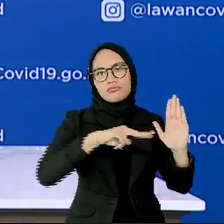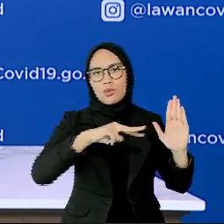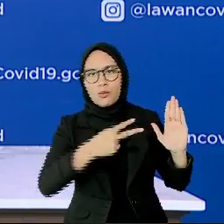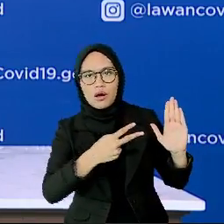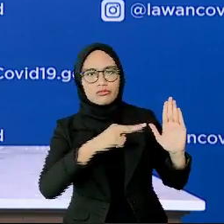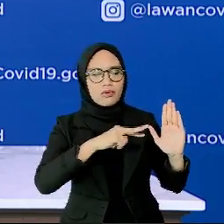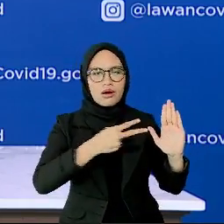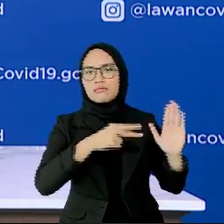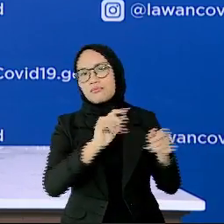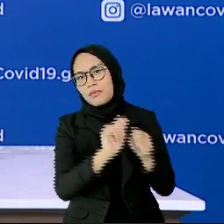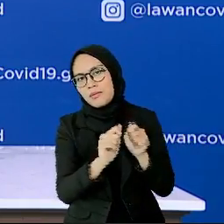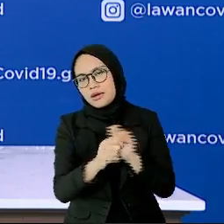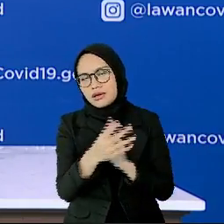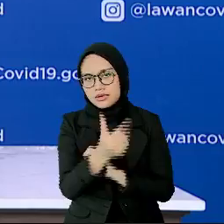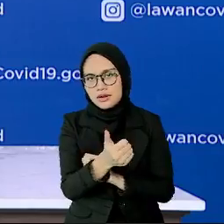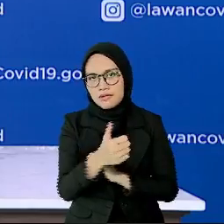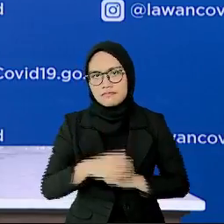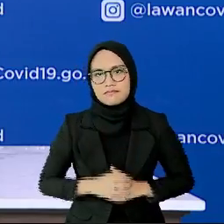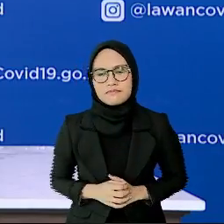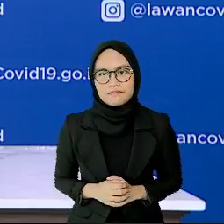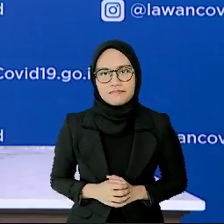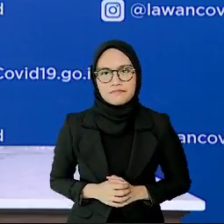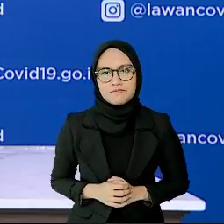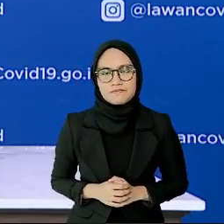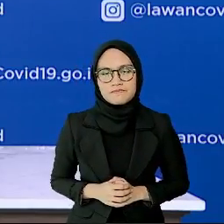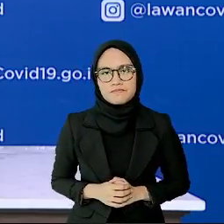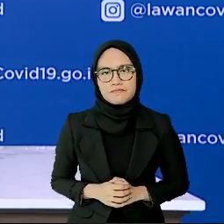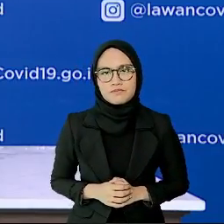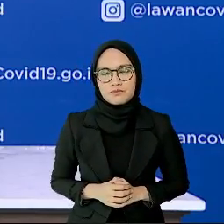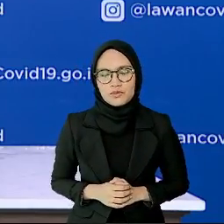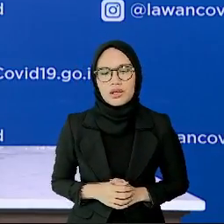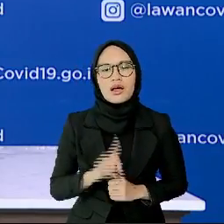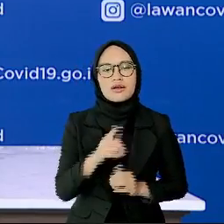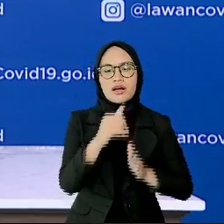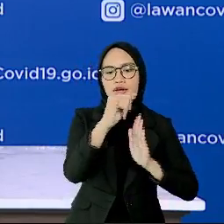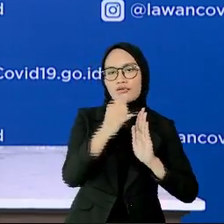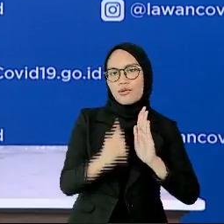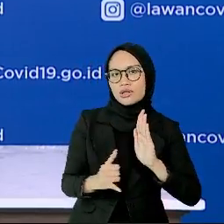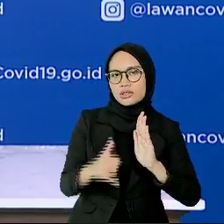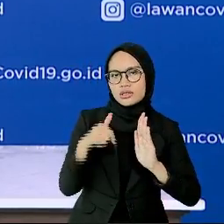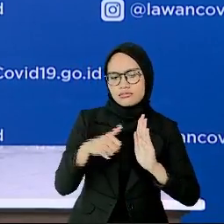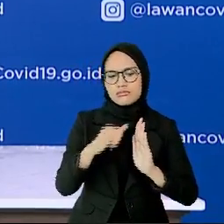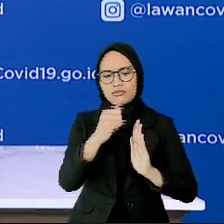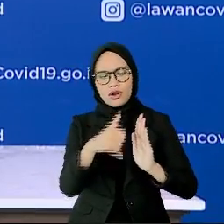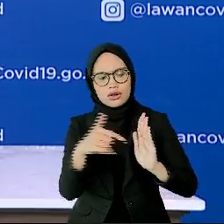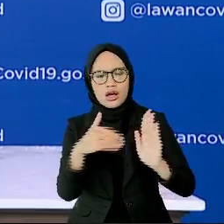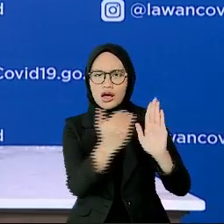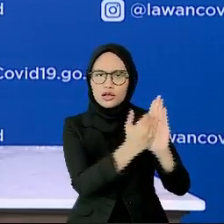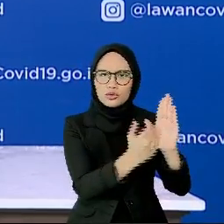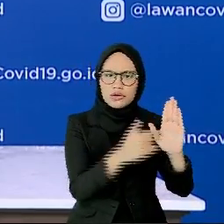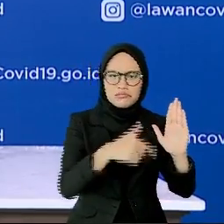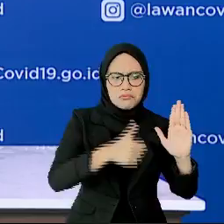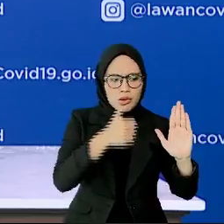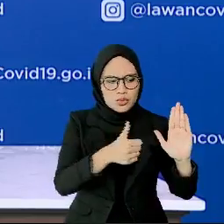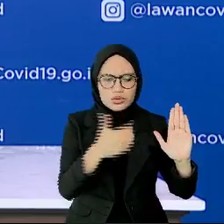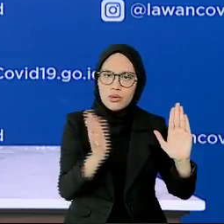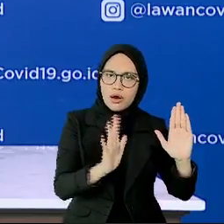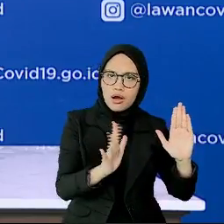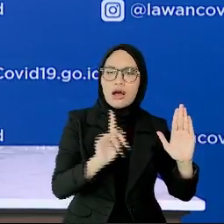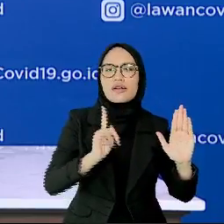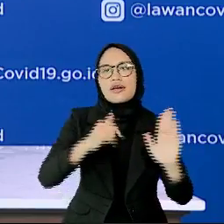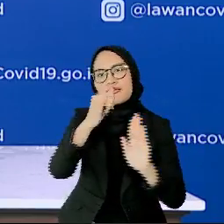dasar pembaharuan agar kebijakan yang diterbitkan selanjutnya menjadi semakin komprehensif dan tepat